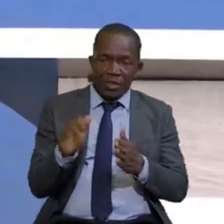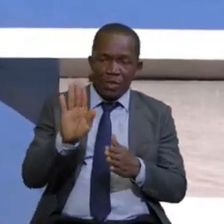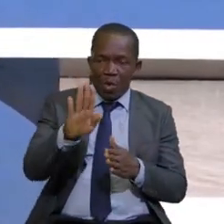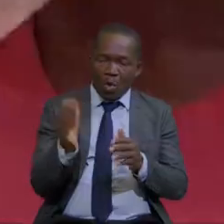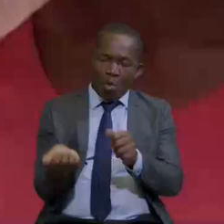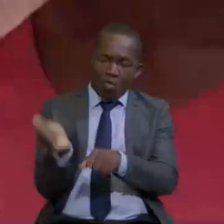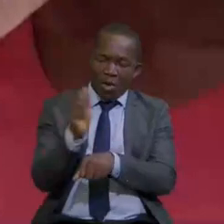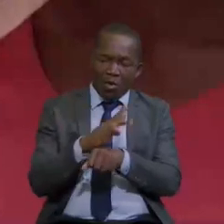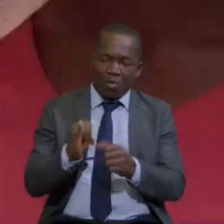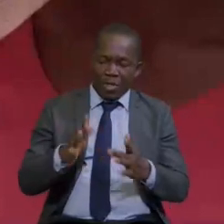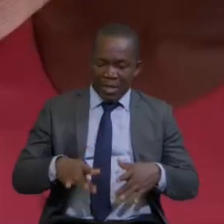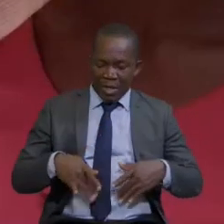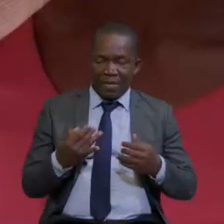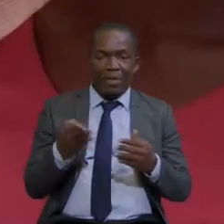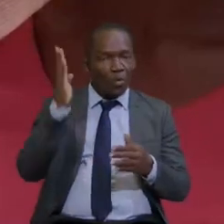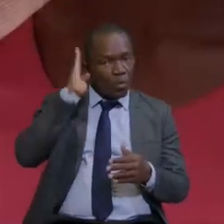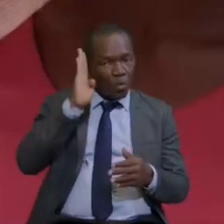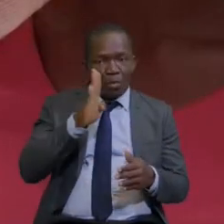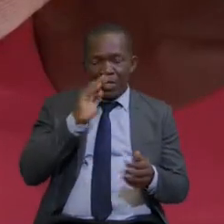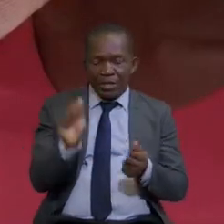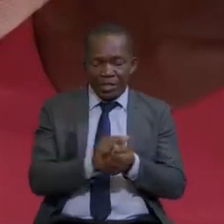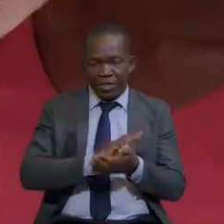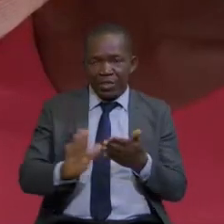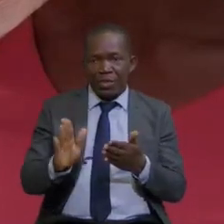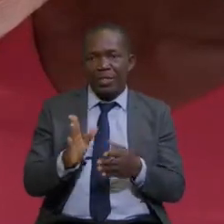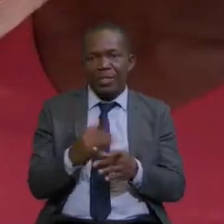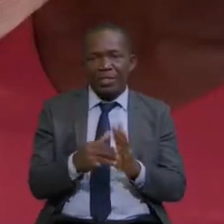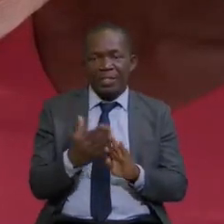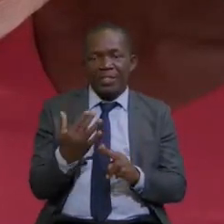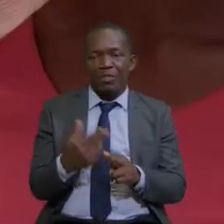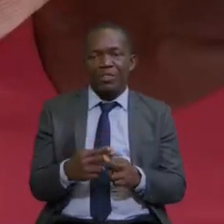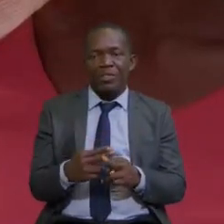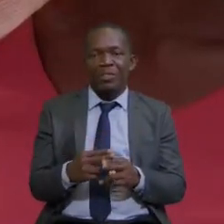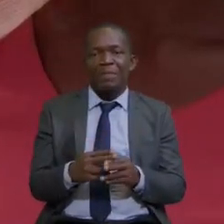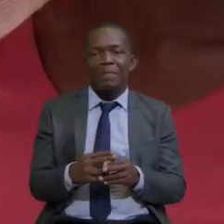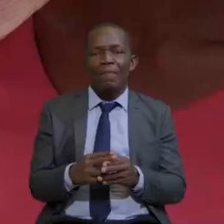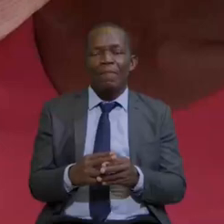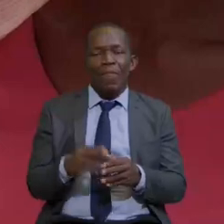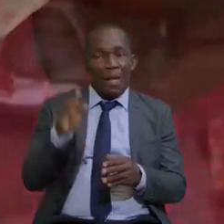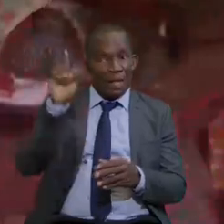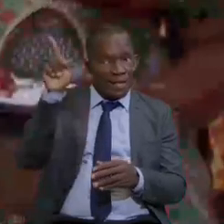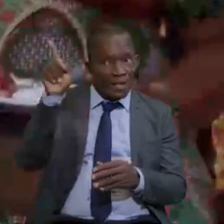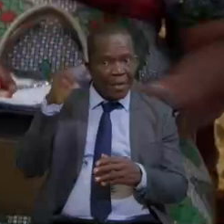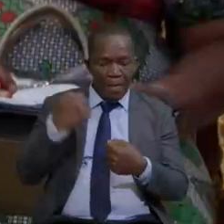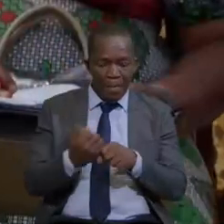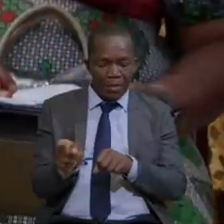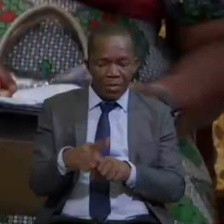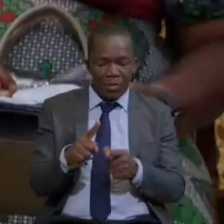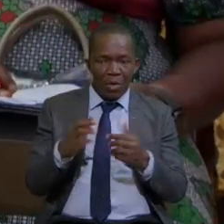détruit toute autorité et toute autre puissance. Et il t'amène à avoir